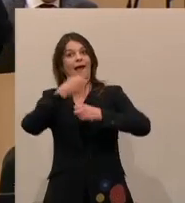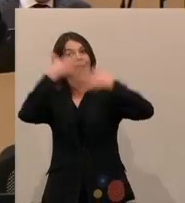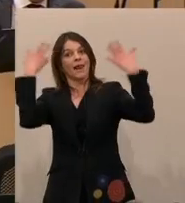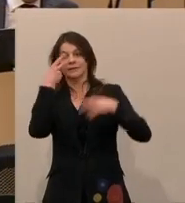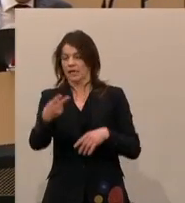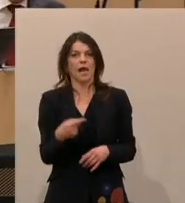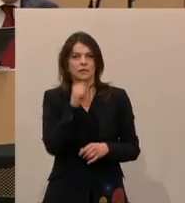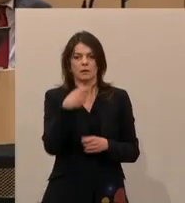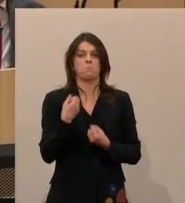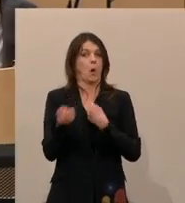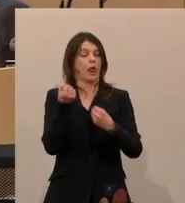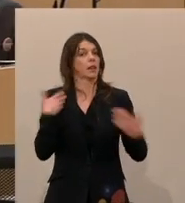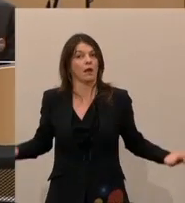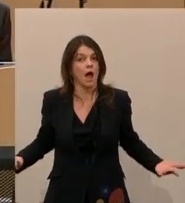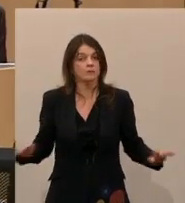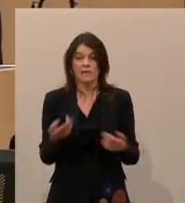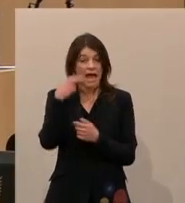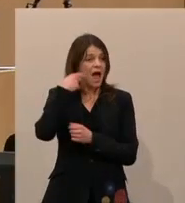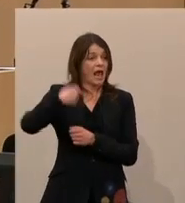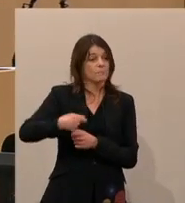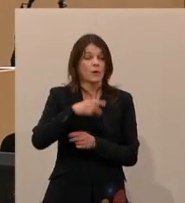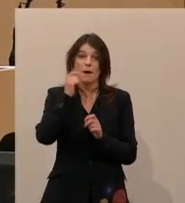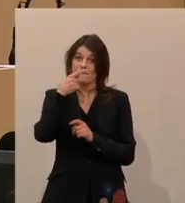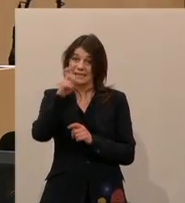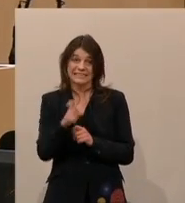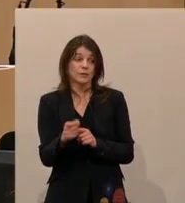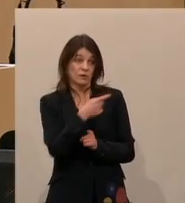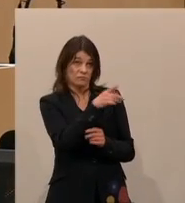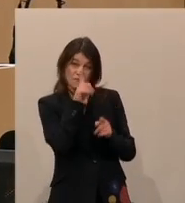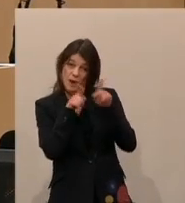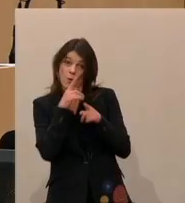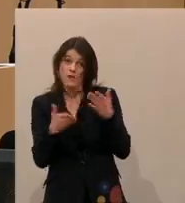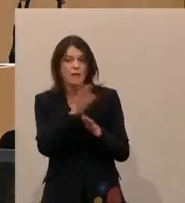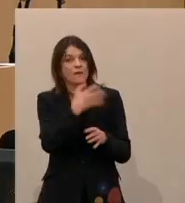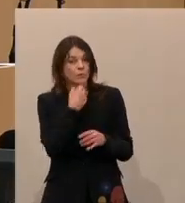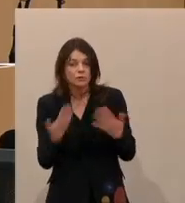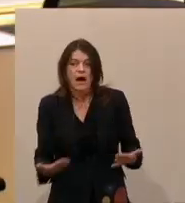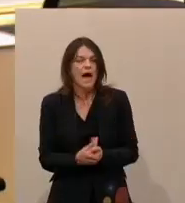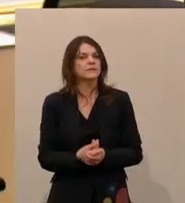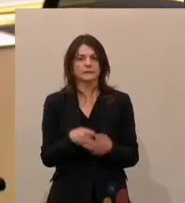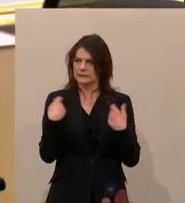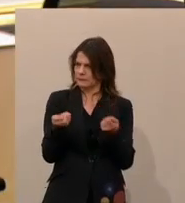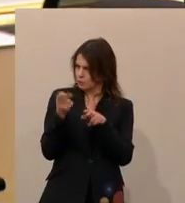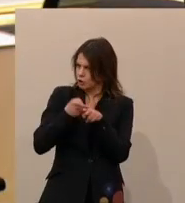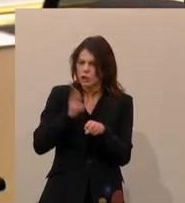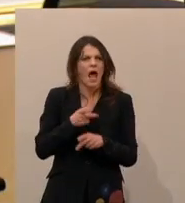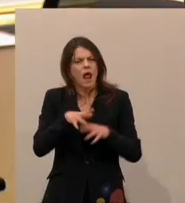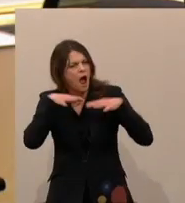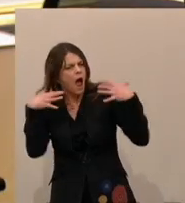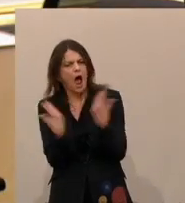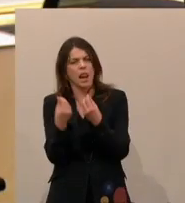Politiker, Herr Abgeordneter Pilz. Oder vermuten Sie vielleicht, oder ist Ihre Wunschvorstellung die, dass es dann einen Staat gibt, der alle